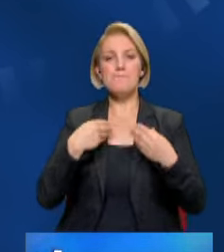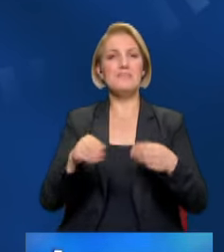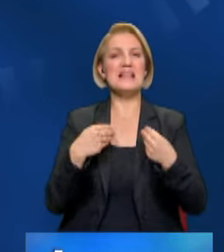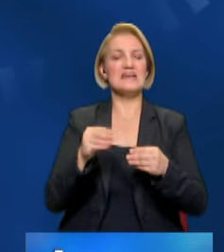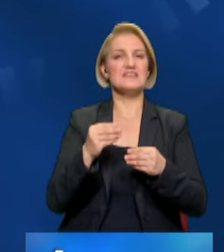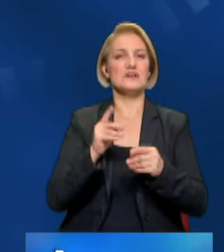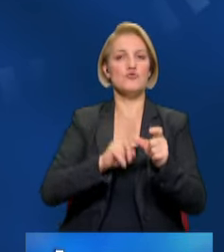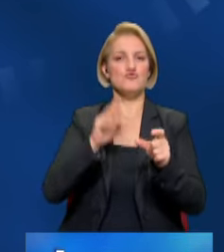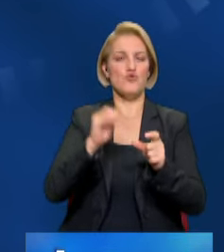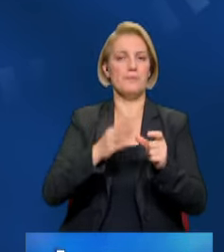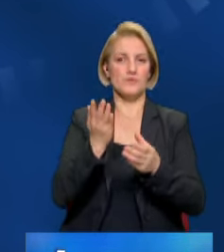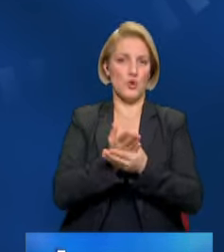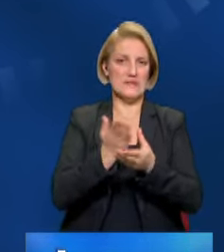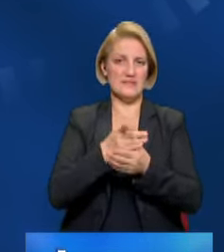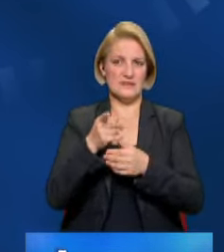çöp dosyası.